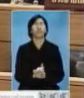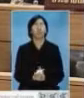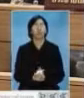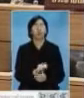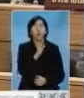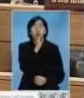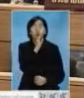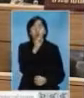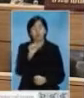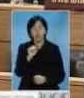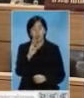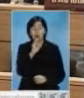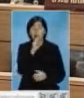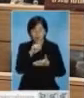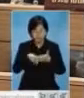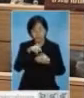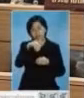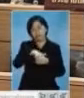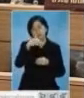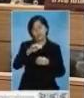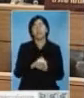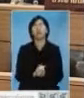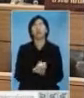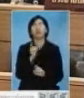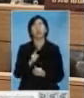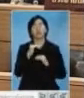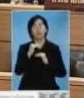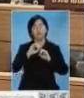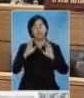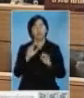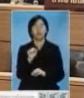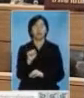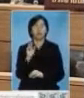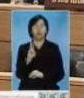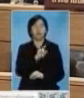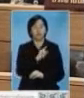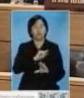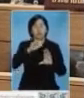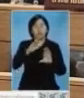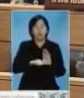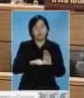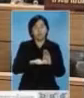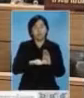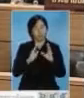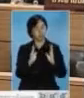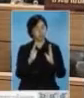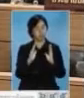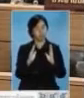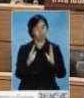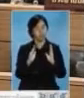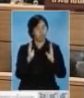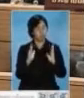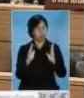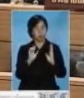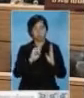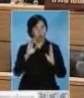าเมื่อเราดำเนินการเลือกตั้งแล้วนี่เราต้องกำหนดคุณสมบัติให้สว.นี่ครับลงสมัครมากกว่า1เทอมไม่ได้เมื่อได้รับเลือกตั้งแล้